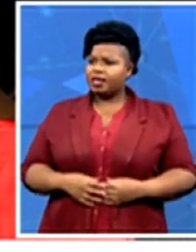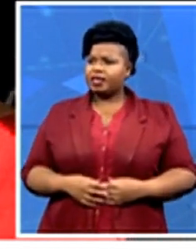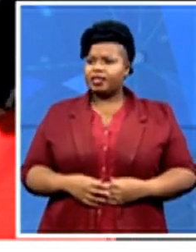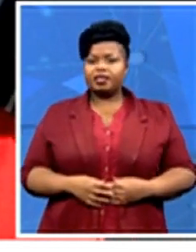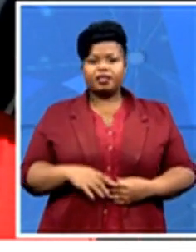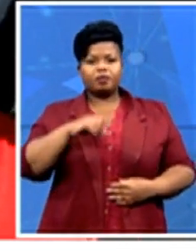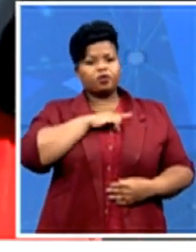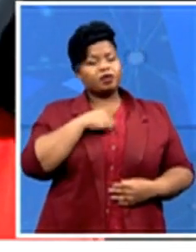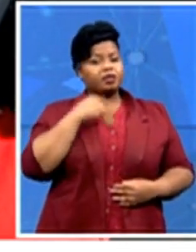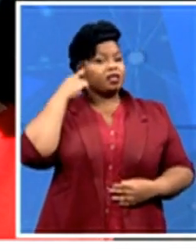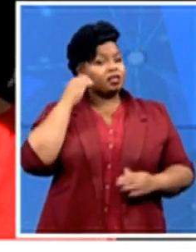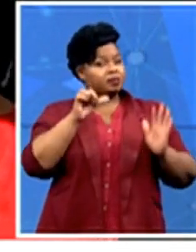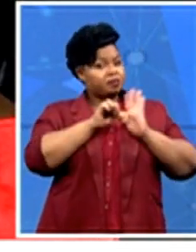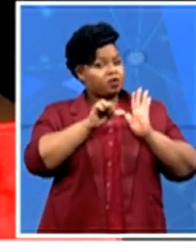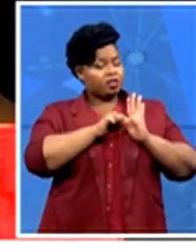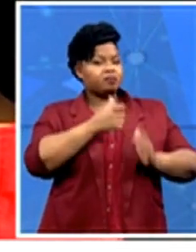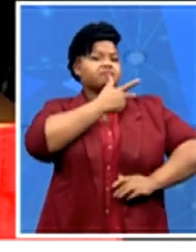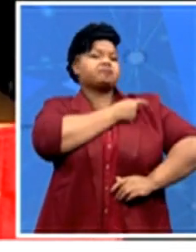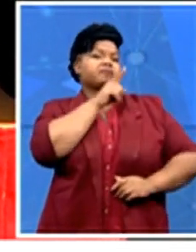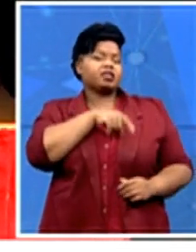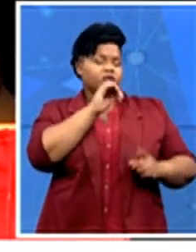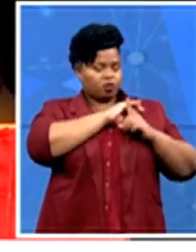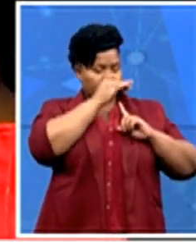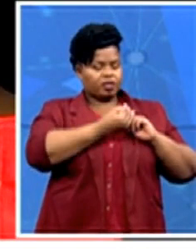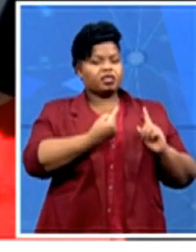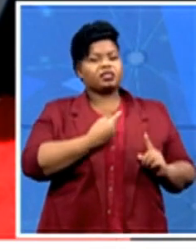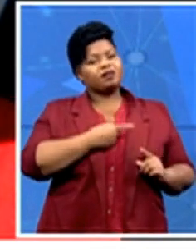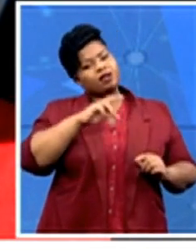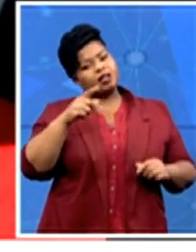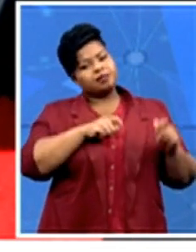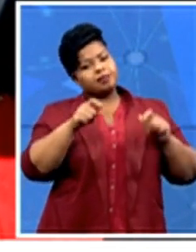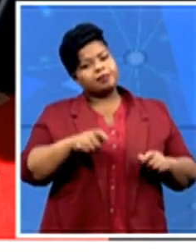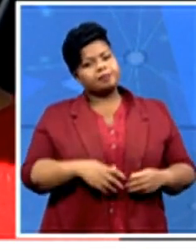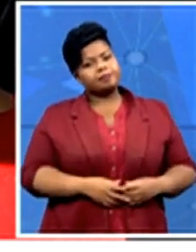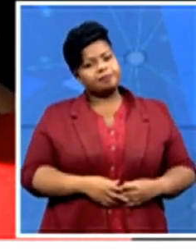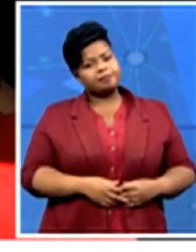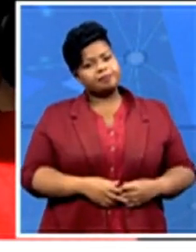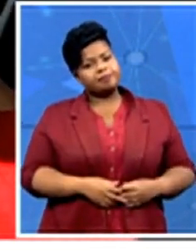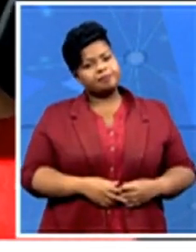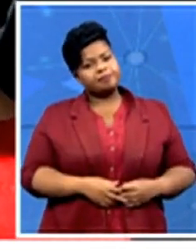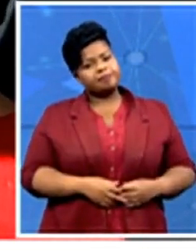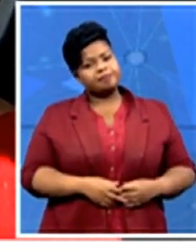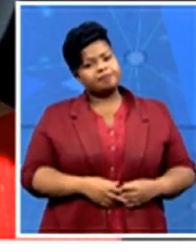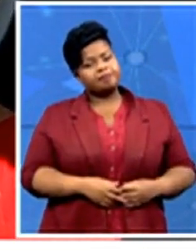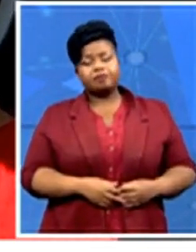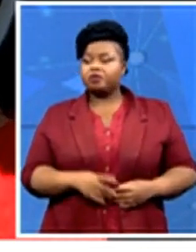ukuze sivikele nabanye abantu. Yes. So wabona ukuthi ufuna kube ngoqala uze